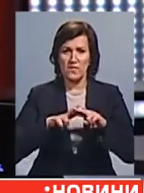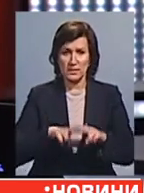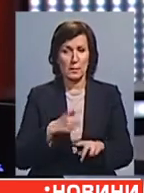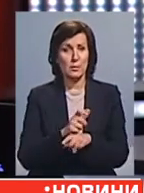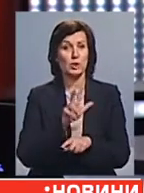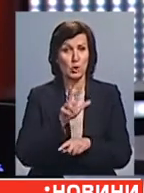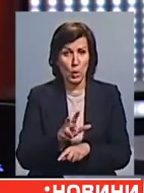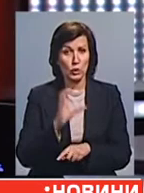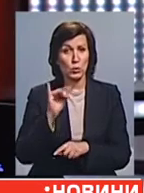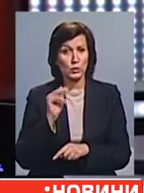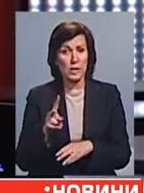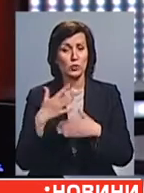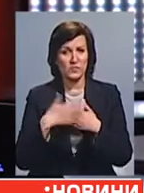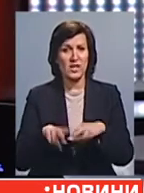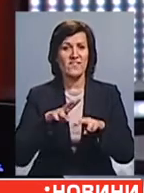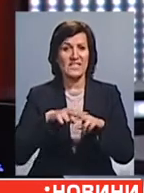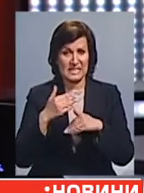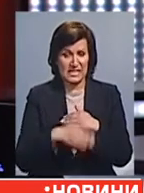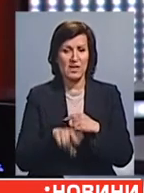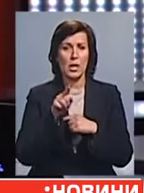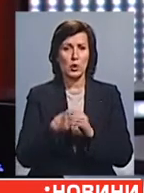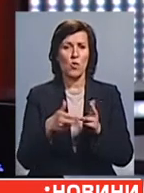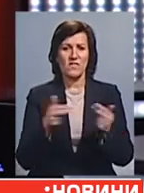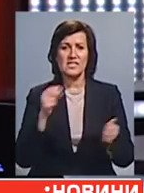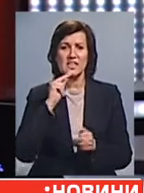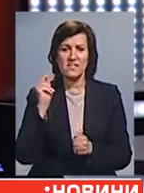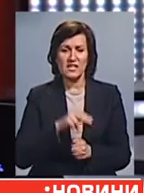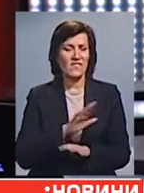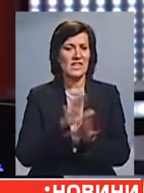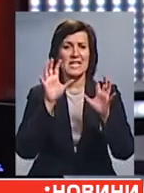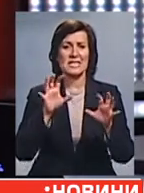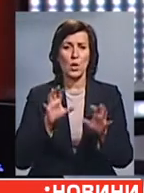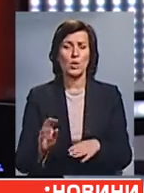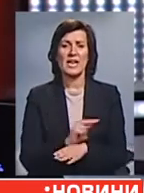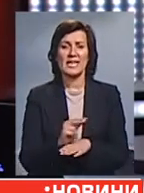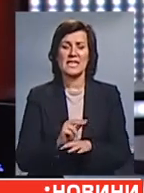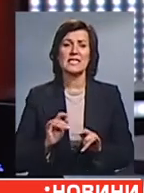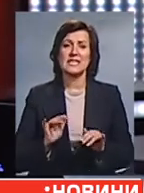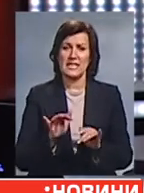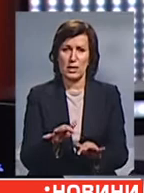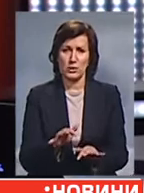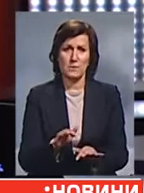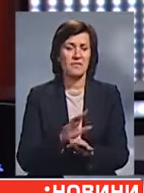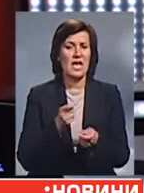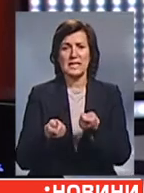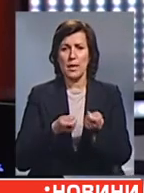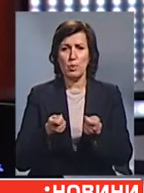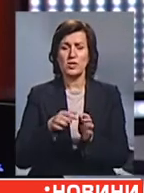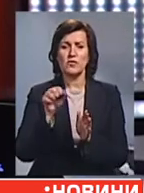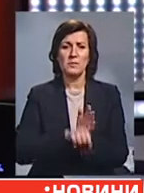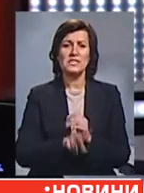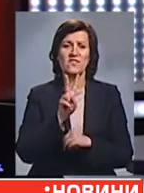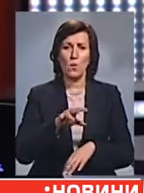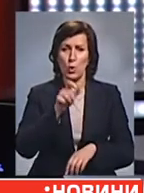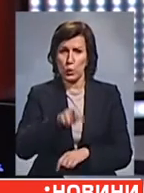трьох Слюсарчук уже відсидів. Його визнали винним у незаконній лікарській діяльності, необережному вбивстві двох